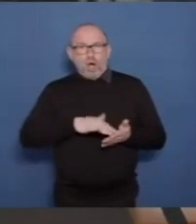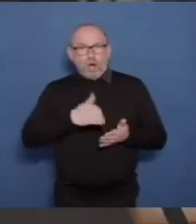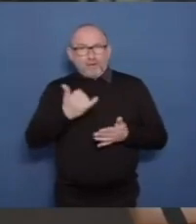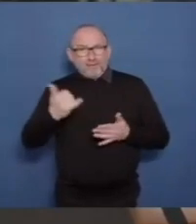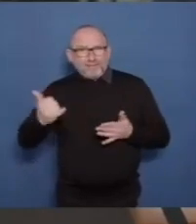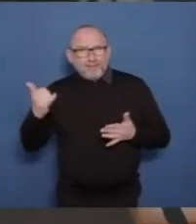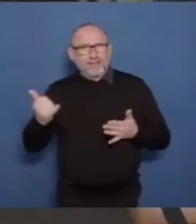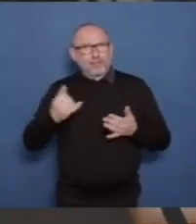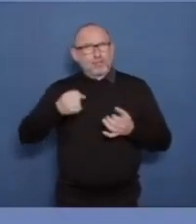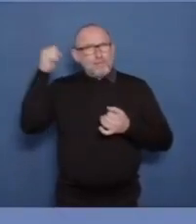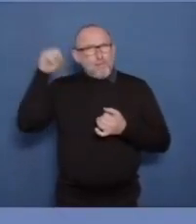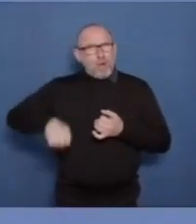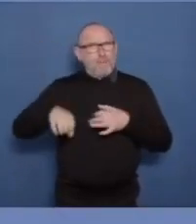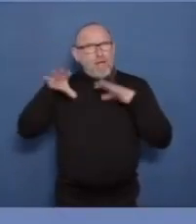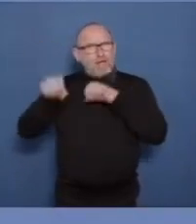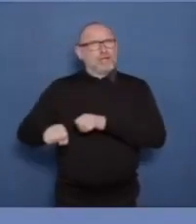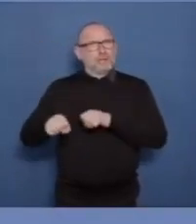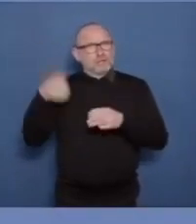getötet werden?